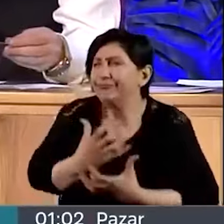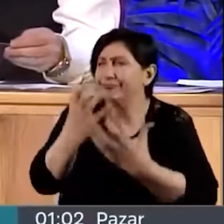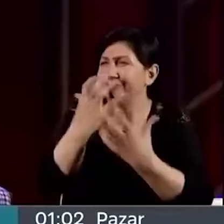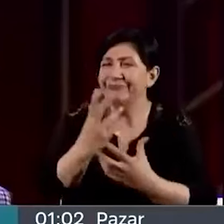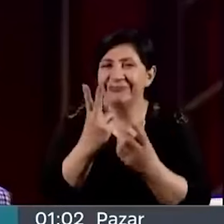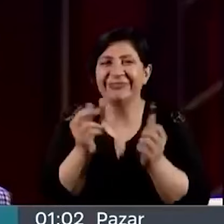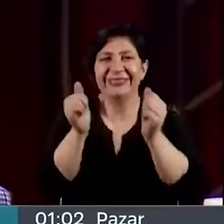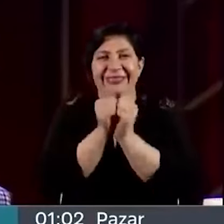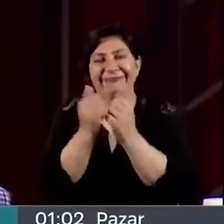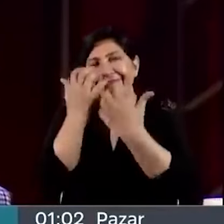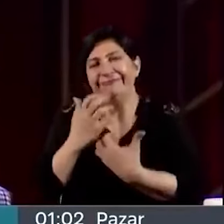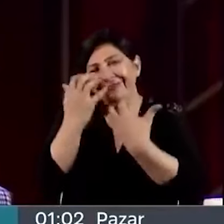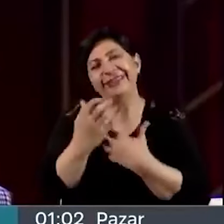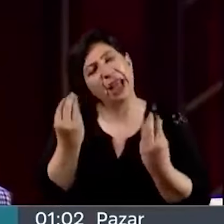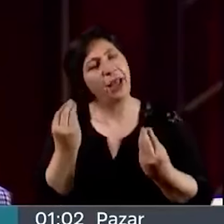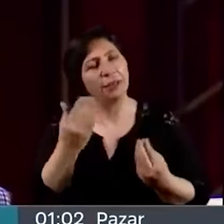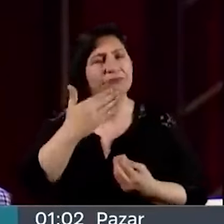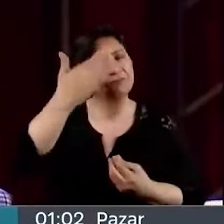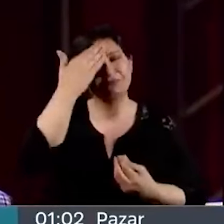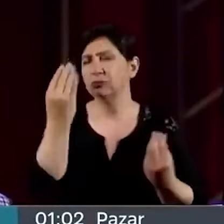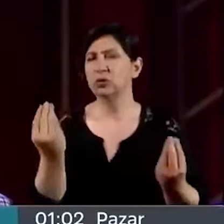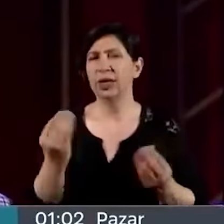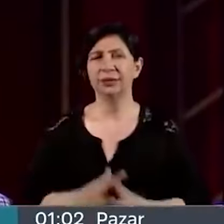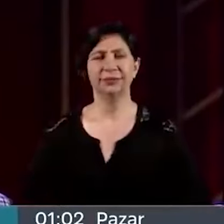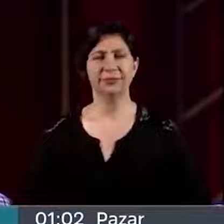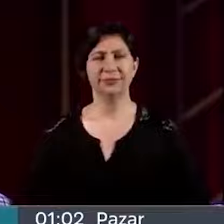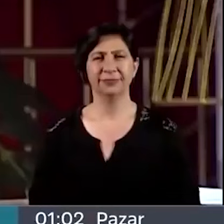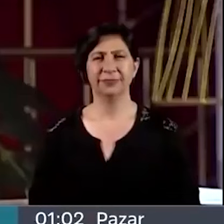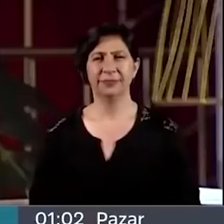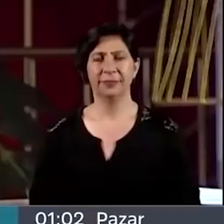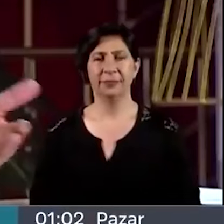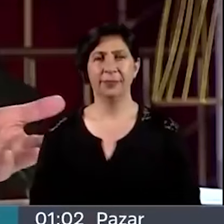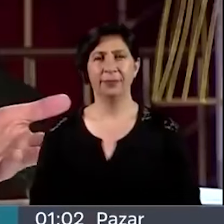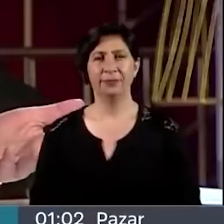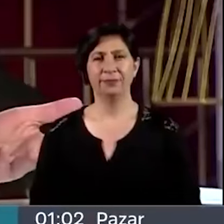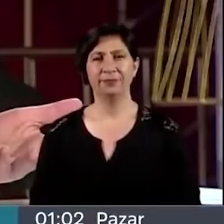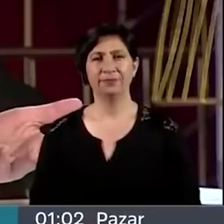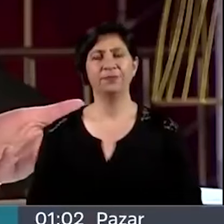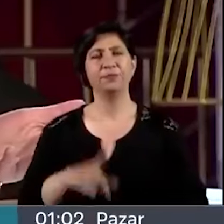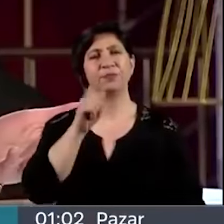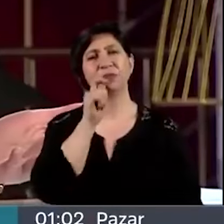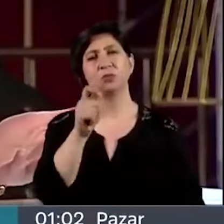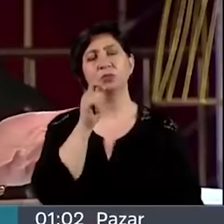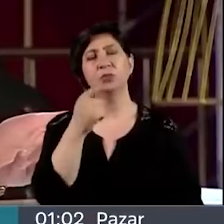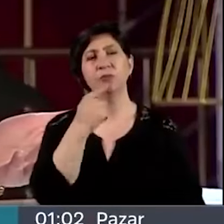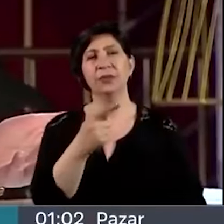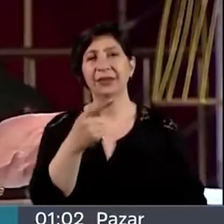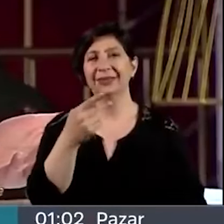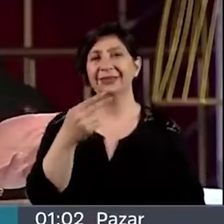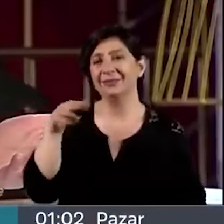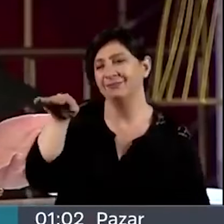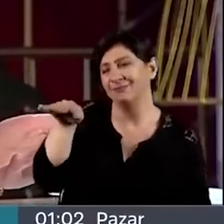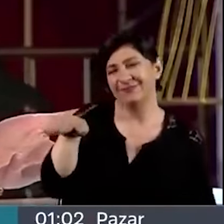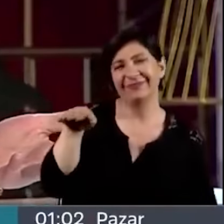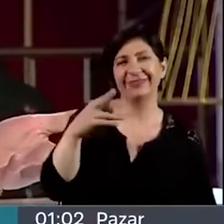Biraz daha fazla insan biliyor şimdi. O yüzden iyidir. Her şey yolunda. Yani. Peki bu bir röportajında diyorsun ki minyon